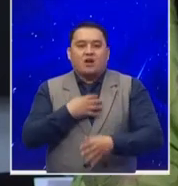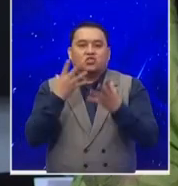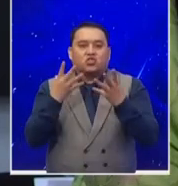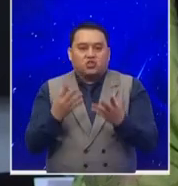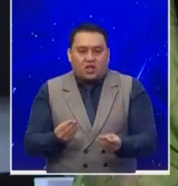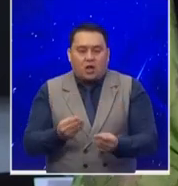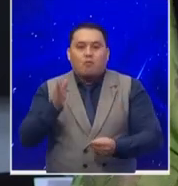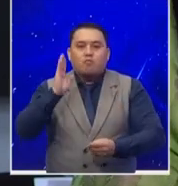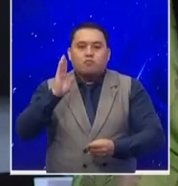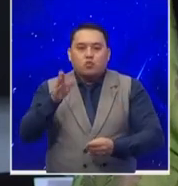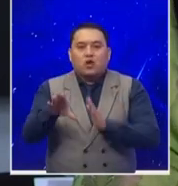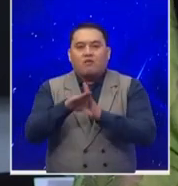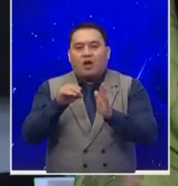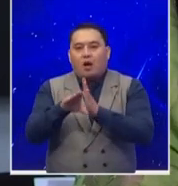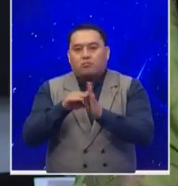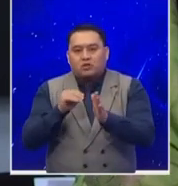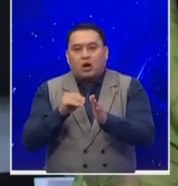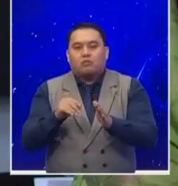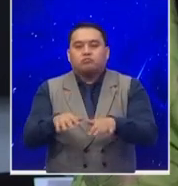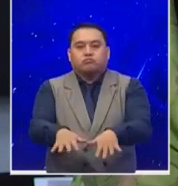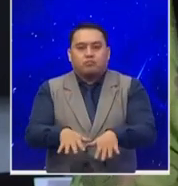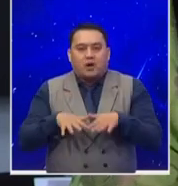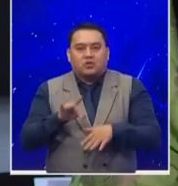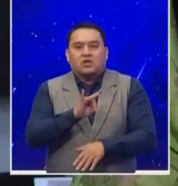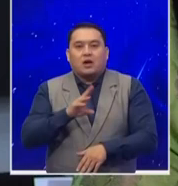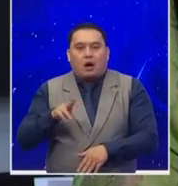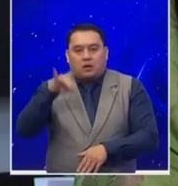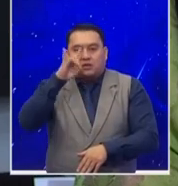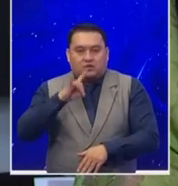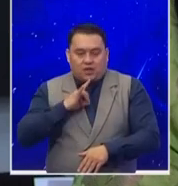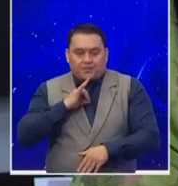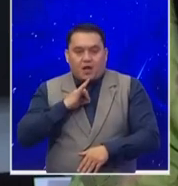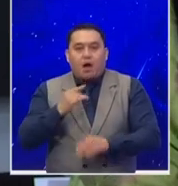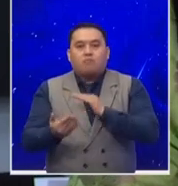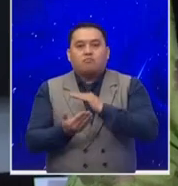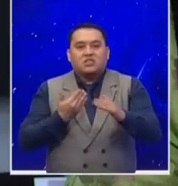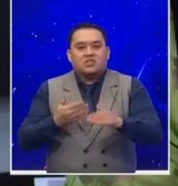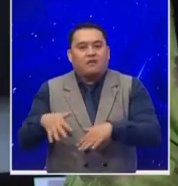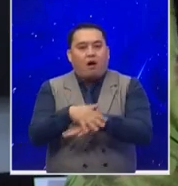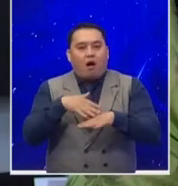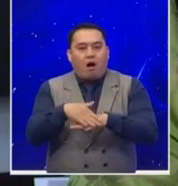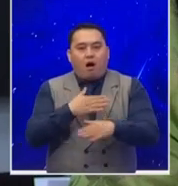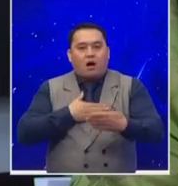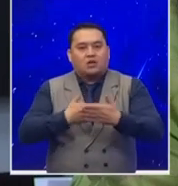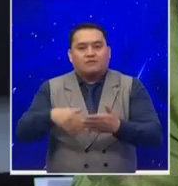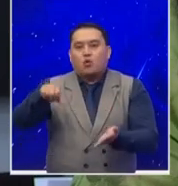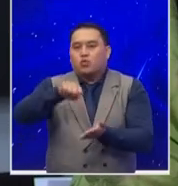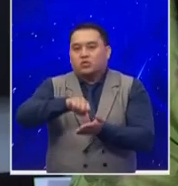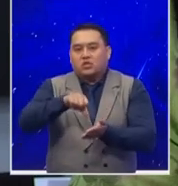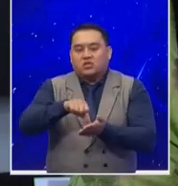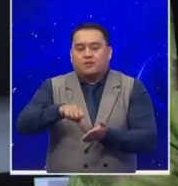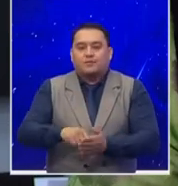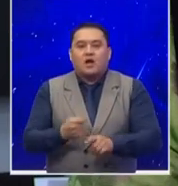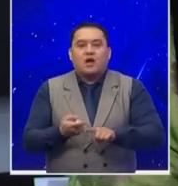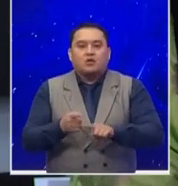даты ожидаются и выборы в депутаты Мажлиса парламента Республики Казахстан. Призываю всех казахстанцев принять участие в